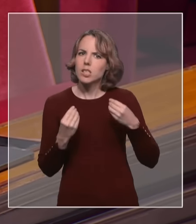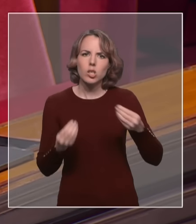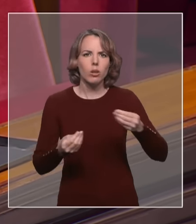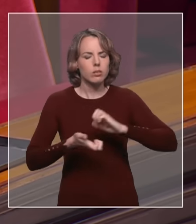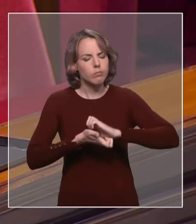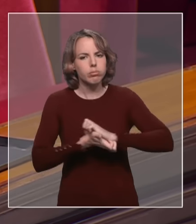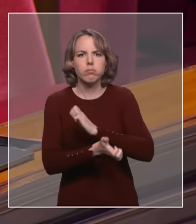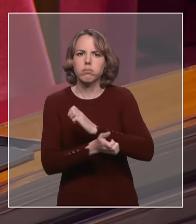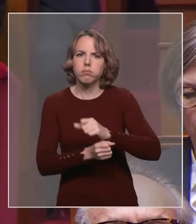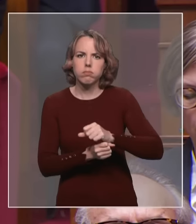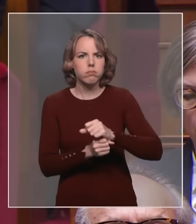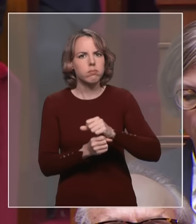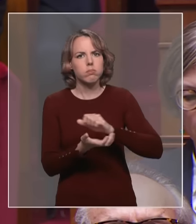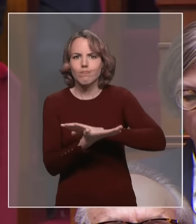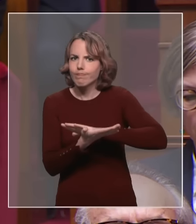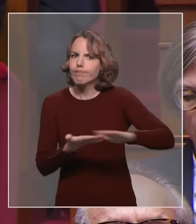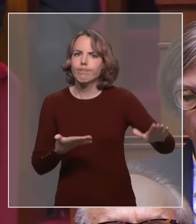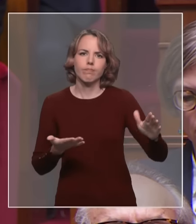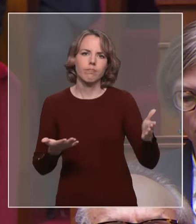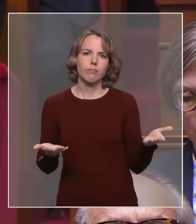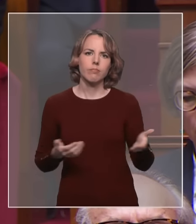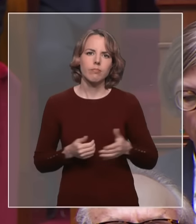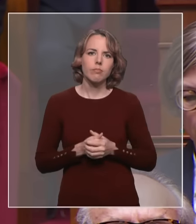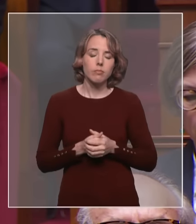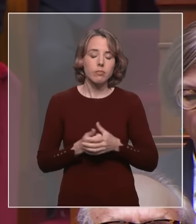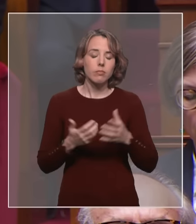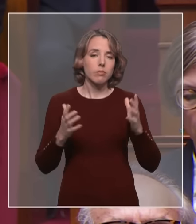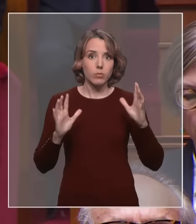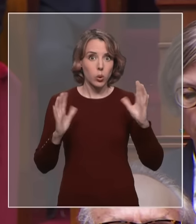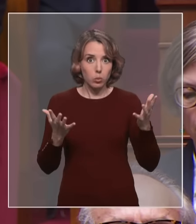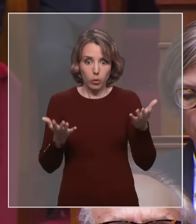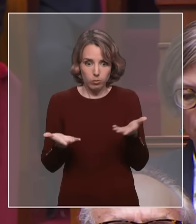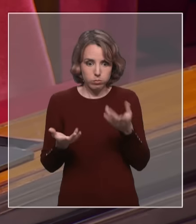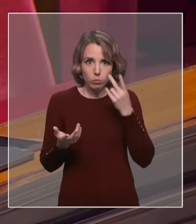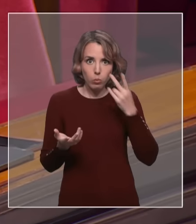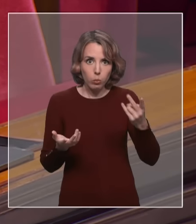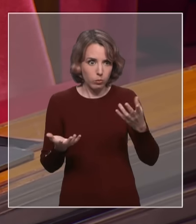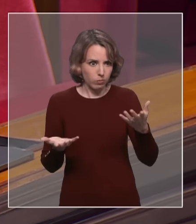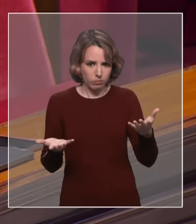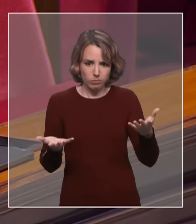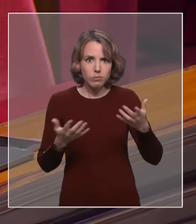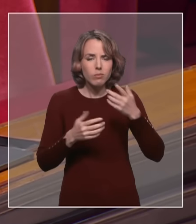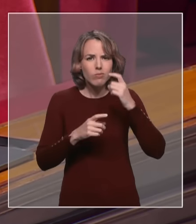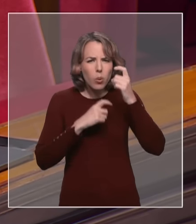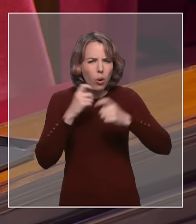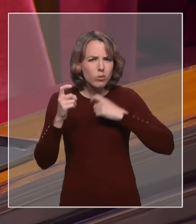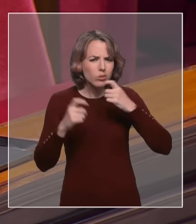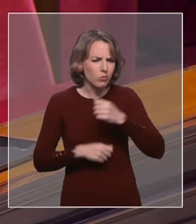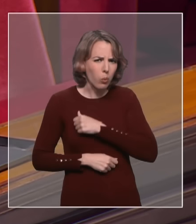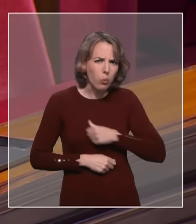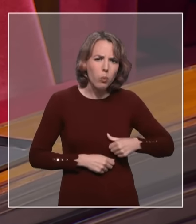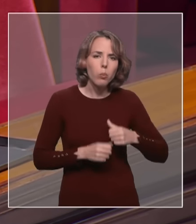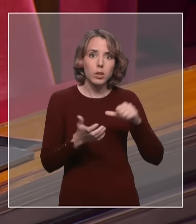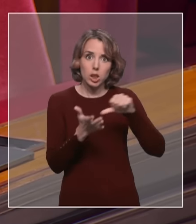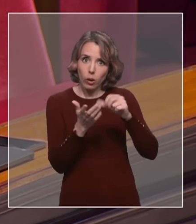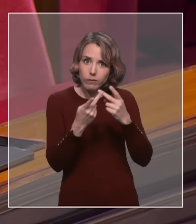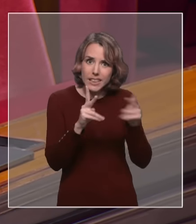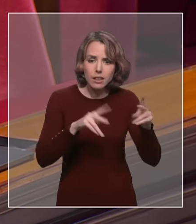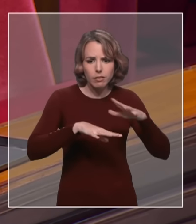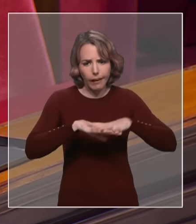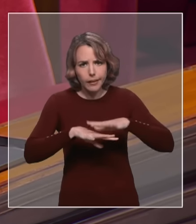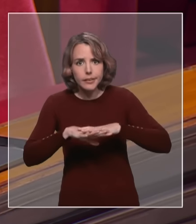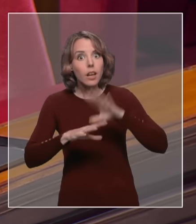fléau. Ce fléau qui se répand, vous l'avez dit, dans une forme d'ultra-violence dans tous nos territoires, dans nos centres-villes, dans nos quartiers et même